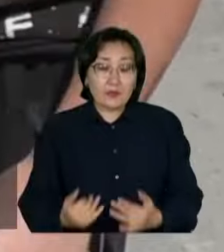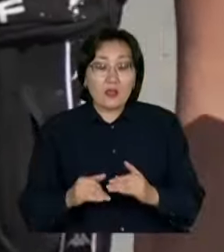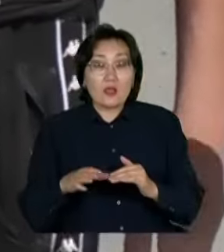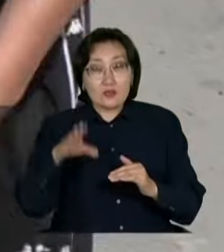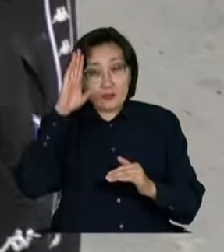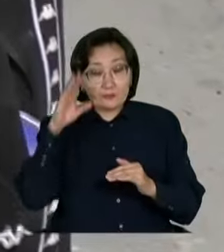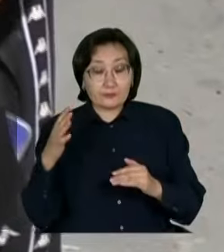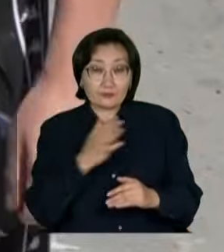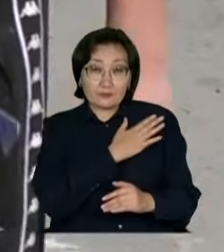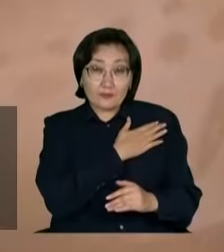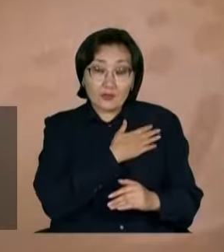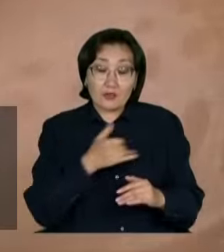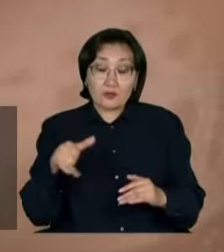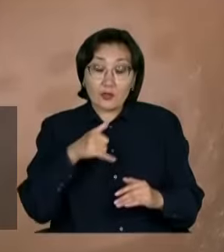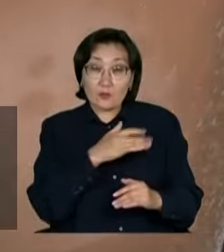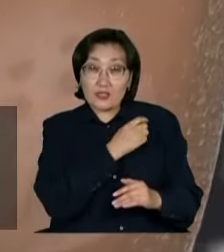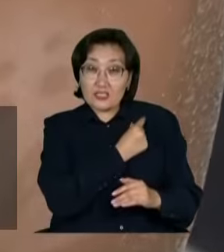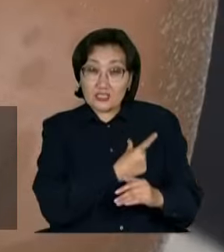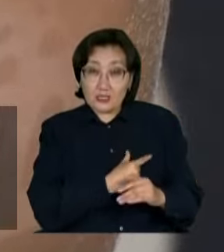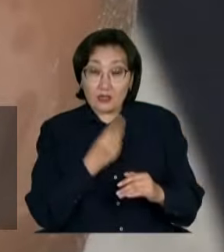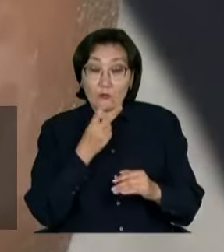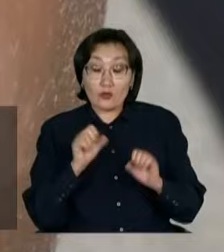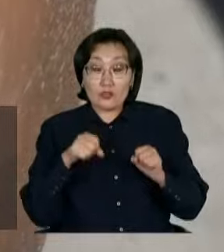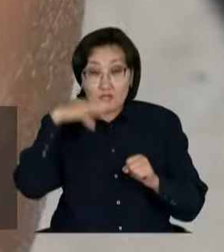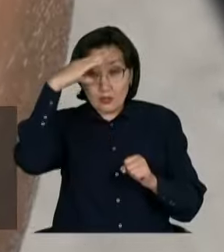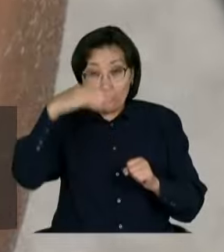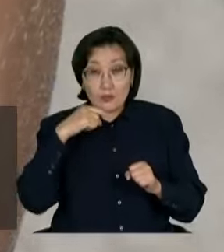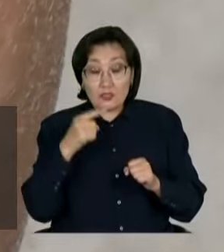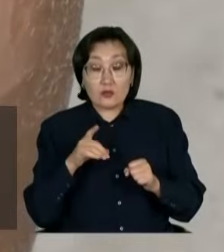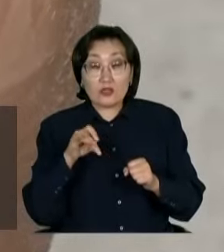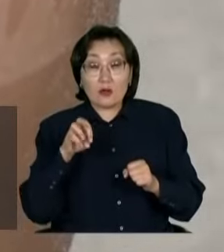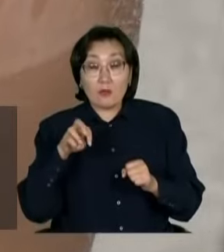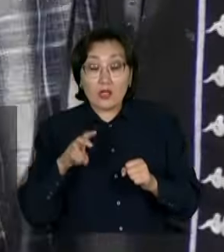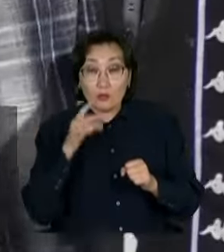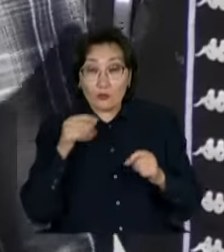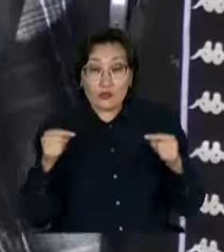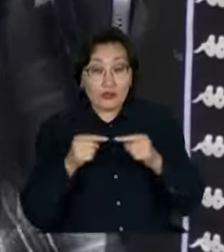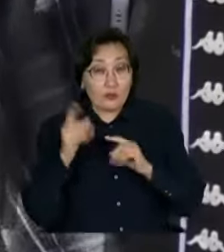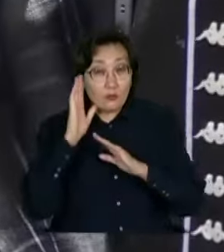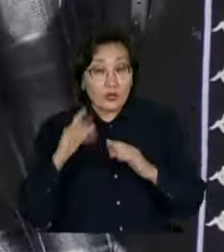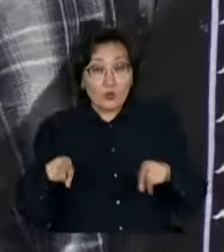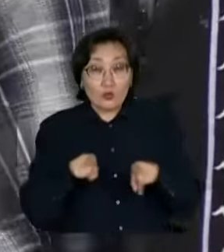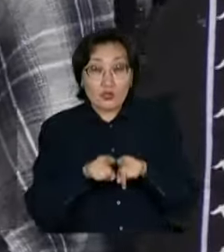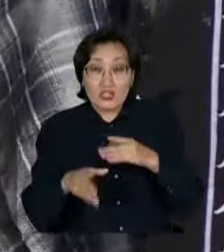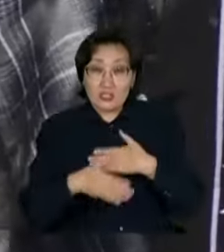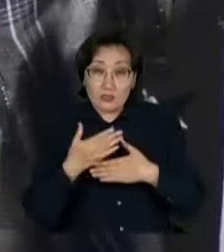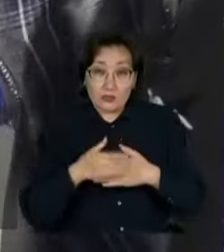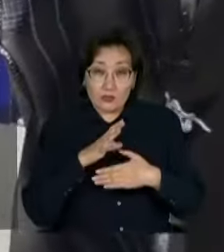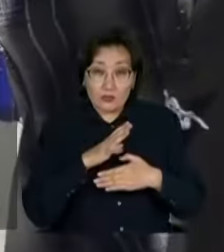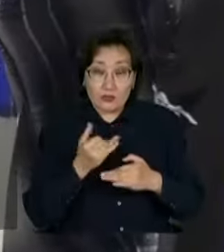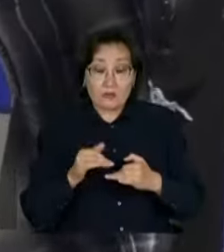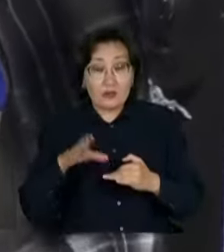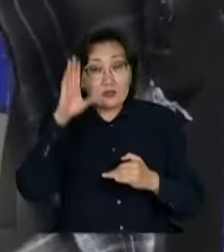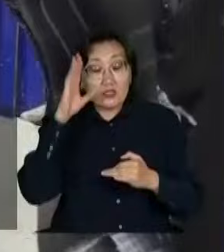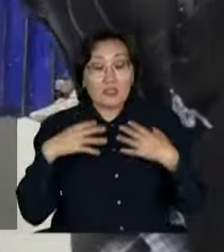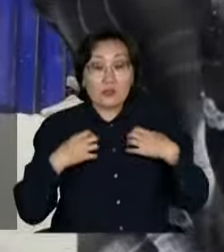Баланың сол иығындағы үтіктің ізі апанық көрініп тұр. Әкесінің айтуынша Роман уақытылы ұйықтамаған үшін осылай жазаланған. Қазір